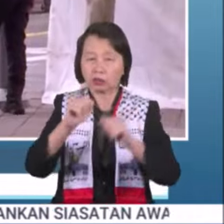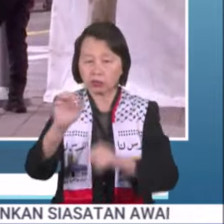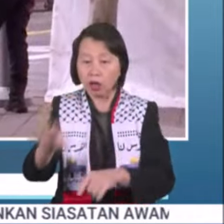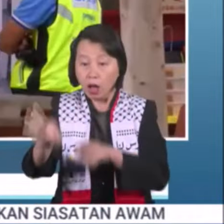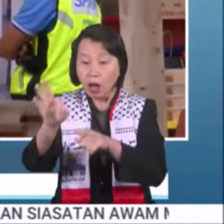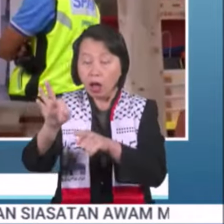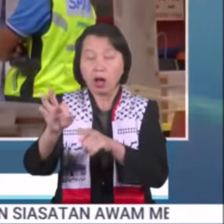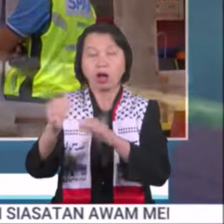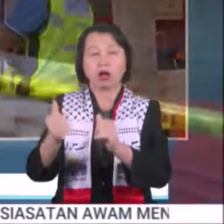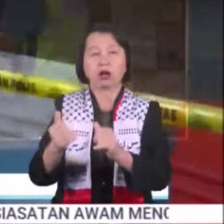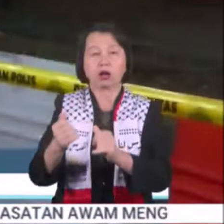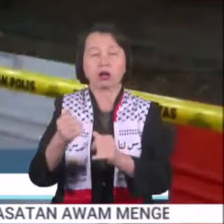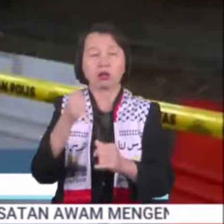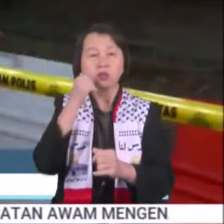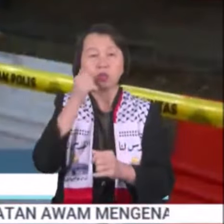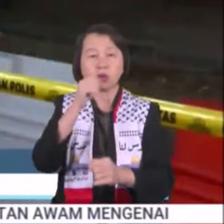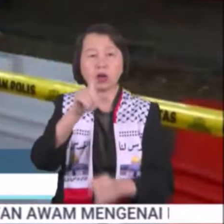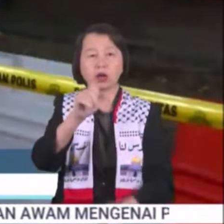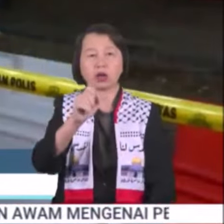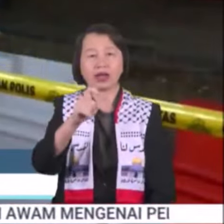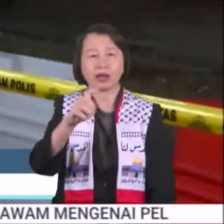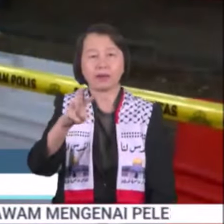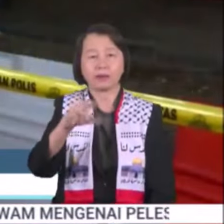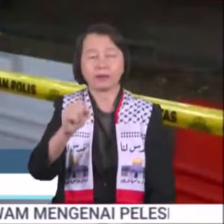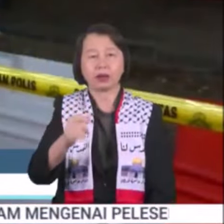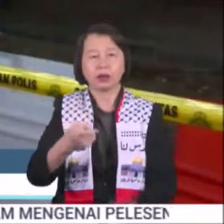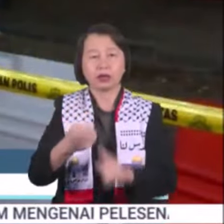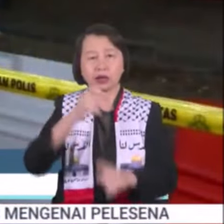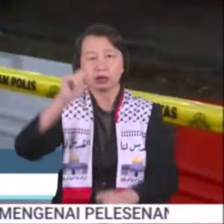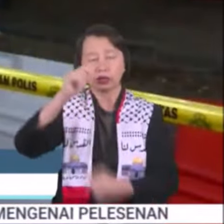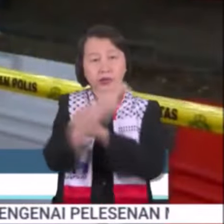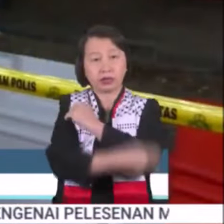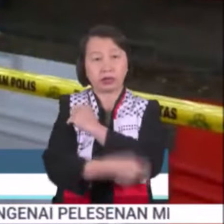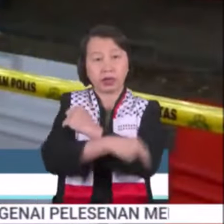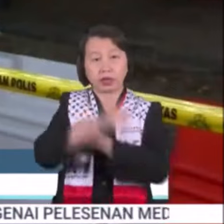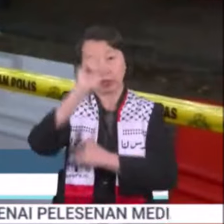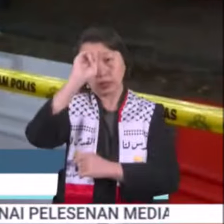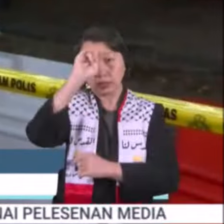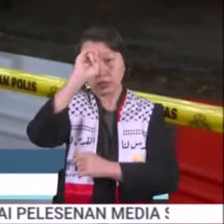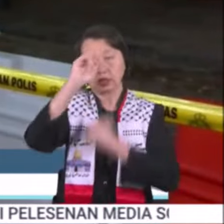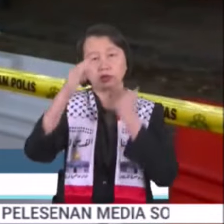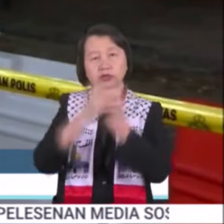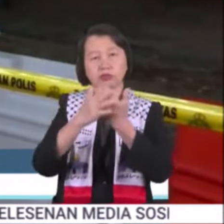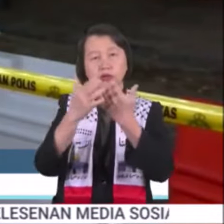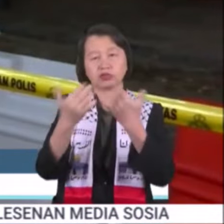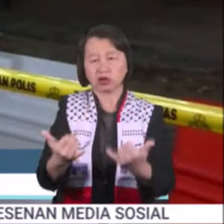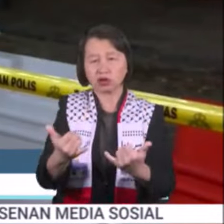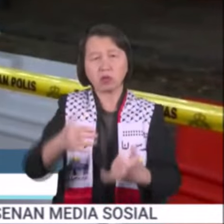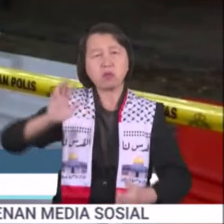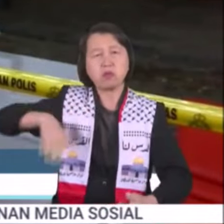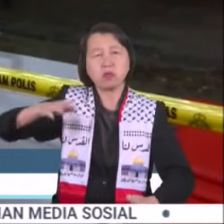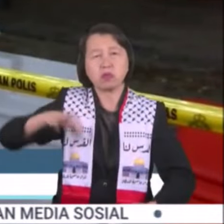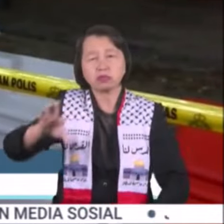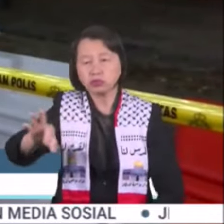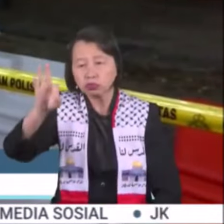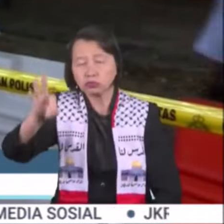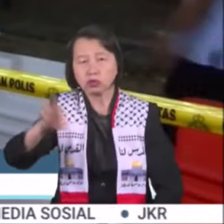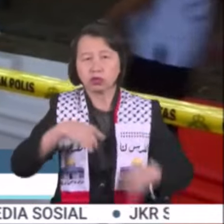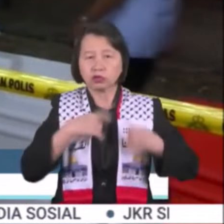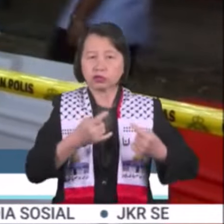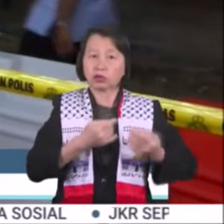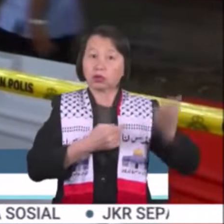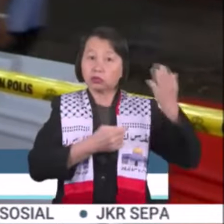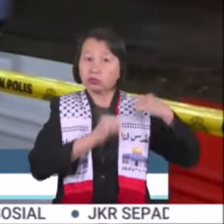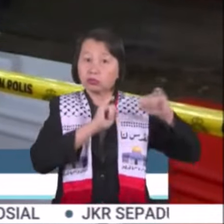mangsa Vijaya Lechemi, wanita warga negara India yang sehingga kini masih belum ditemui sejak